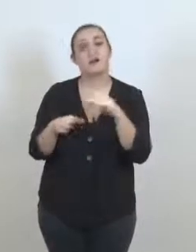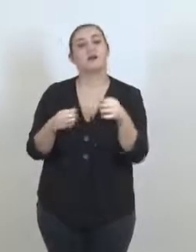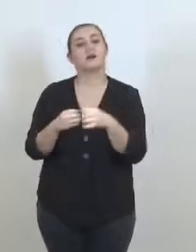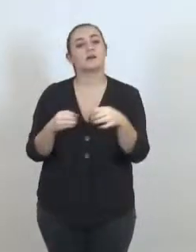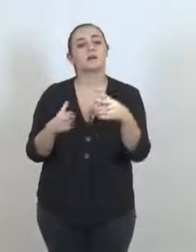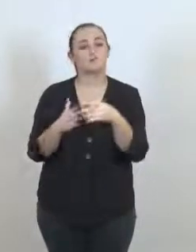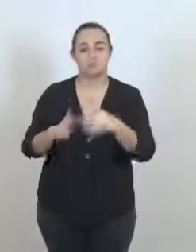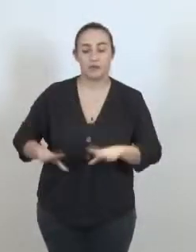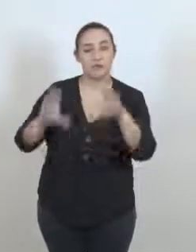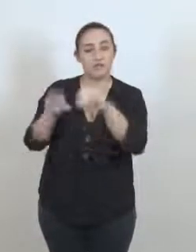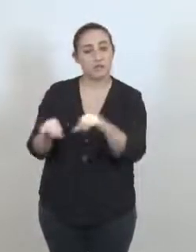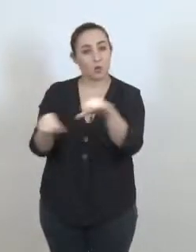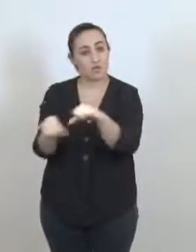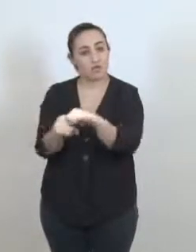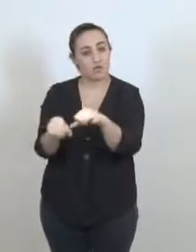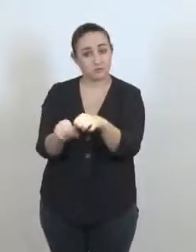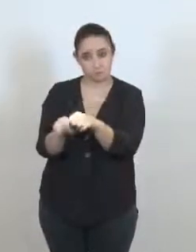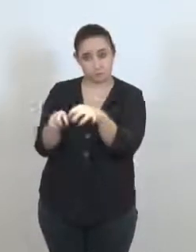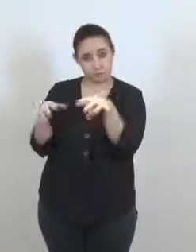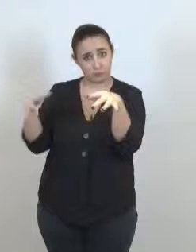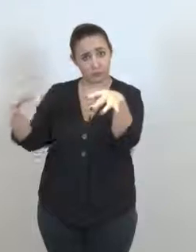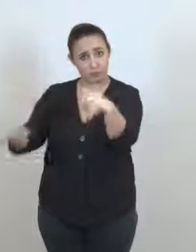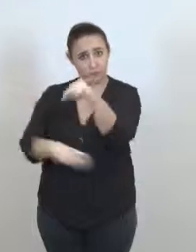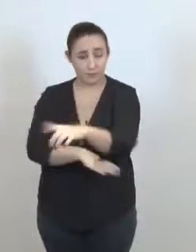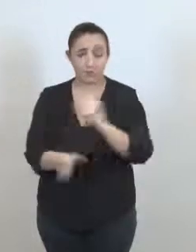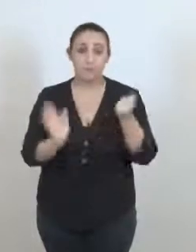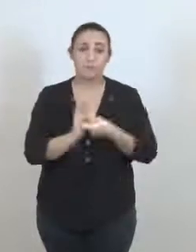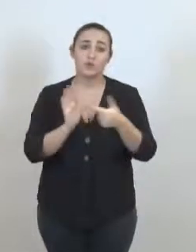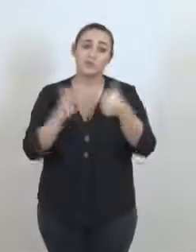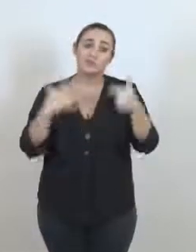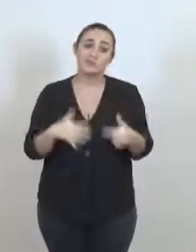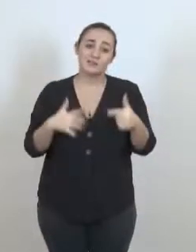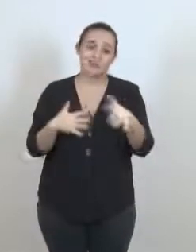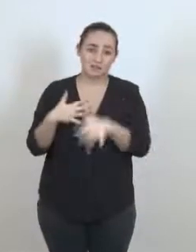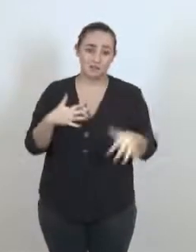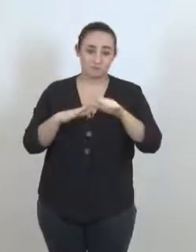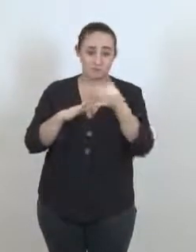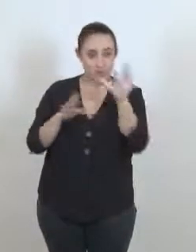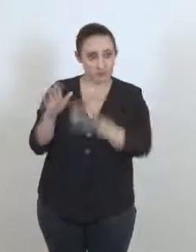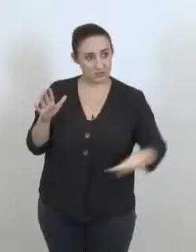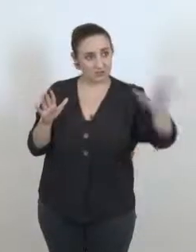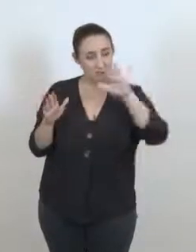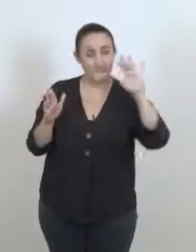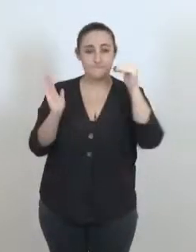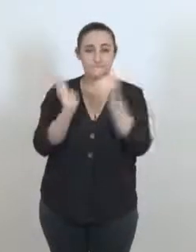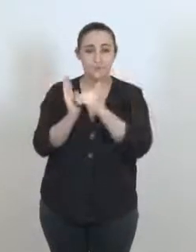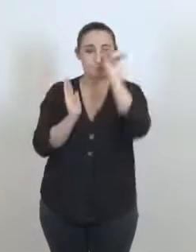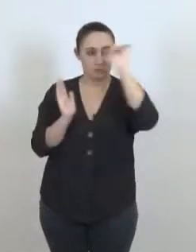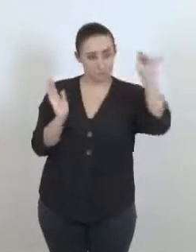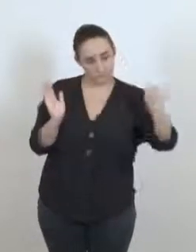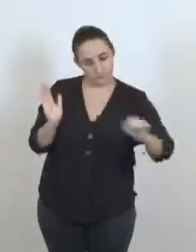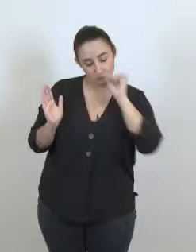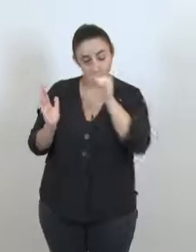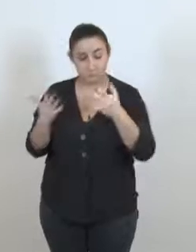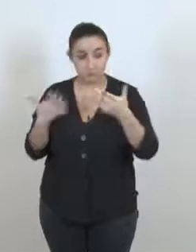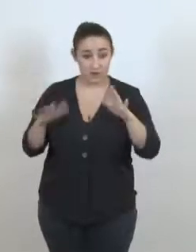le bioéthanol qui est encouragé. En 2017, en France, on recensait près de 1000 points sur toute la France, sur les 11 000 stations que la